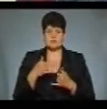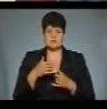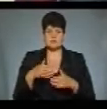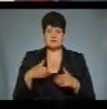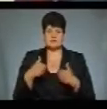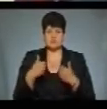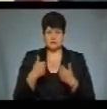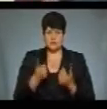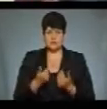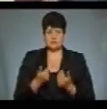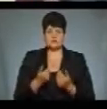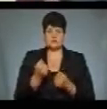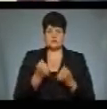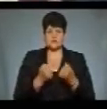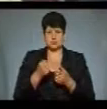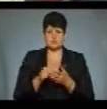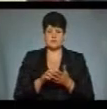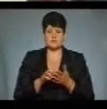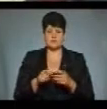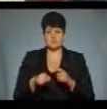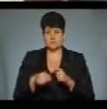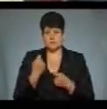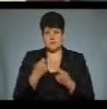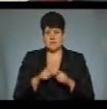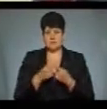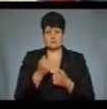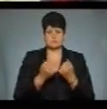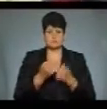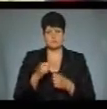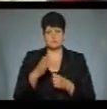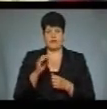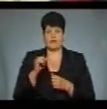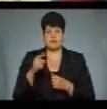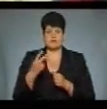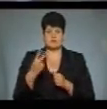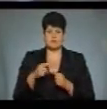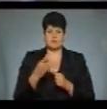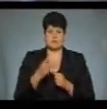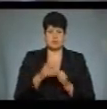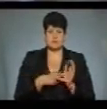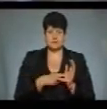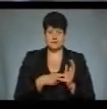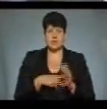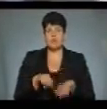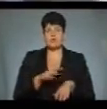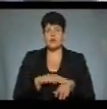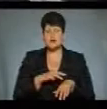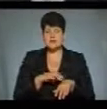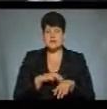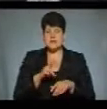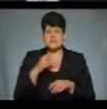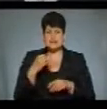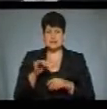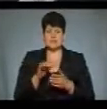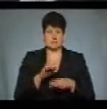засіб ВАЗ-2107. Факту відбираємо заяву і пояснення, жінка пише, матеріали збираємо, справи. Поліцейський Іван Дорощук, який